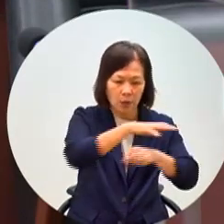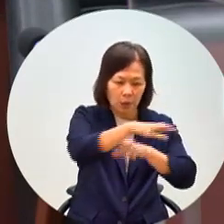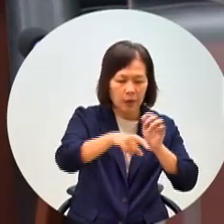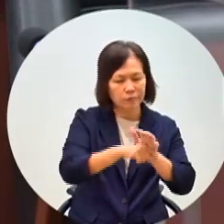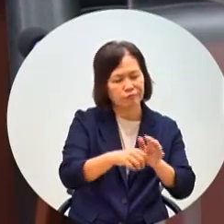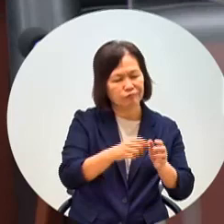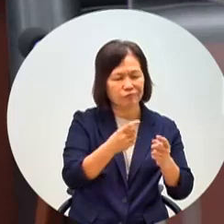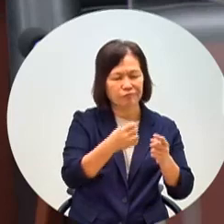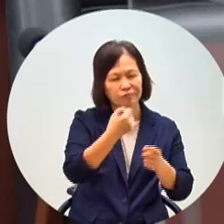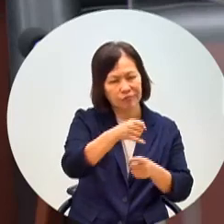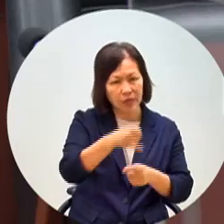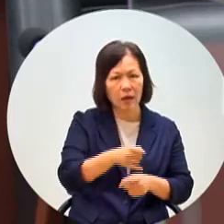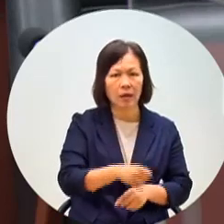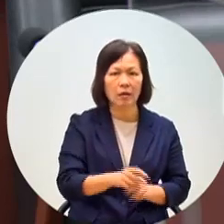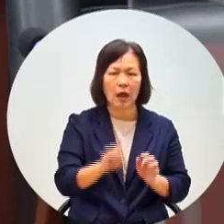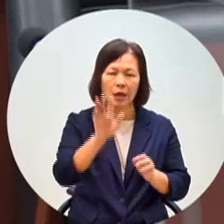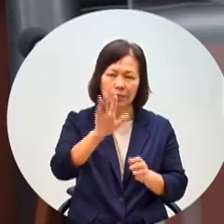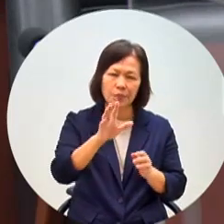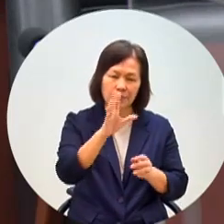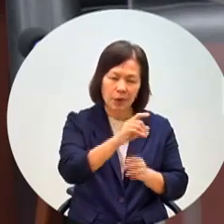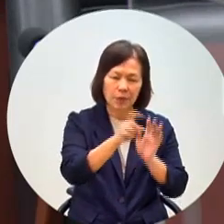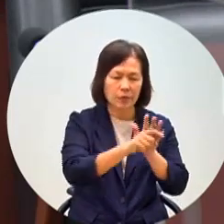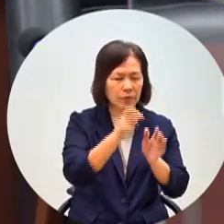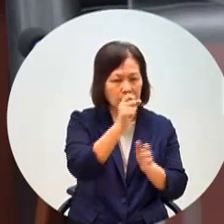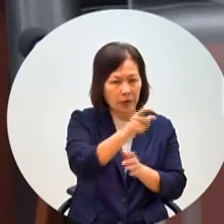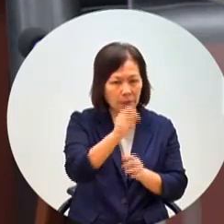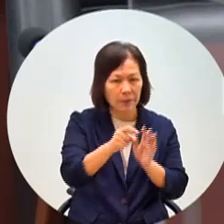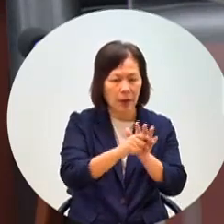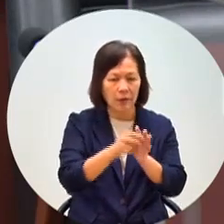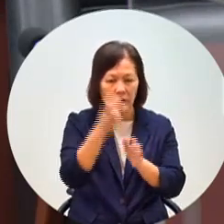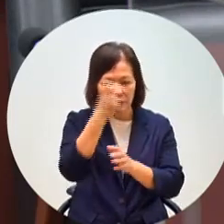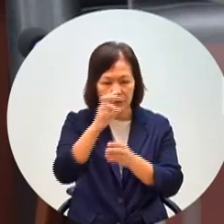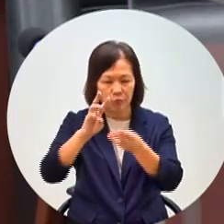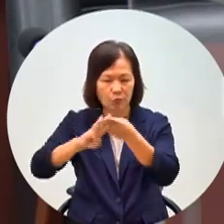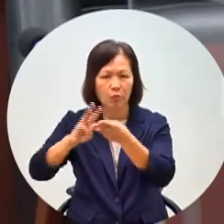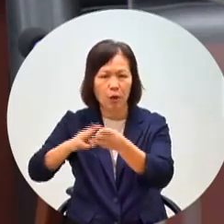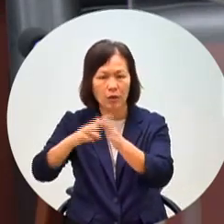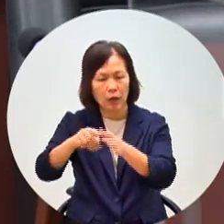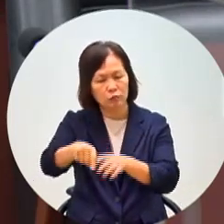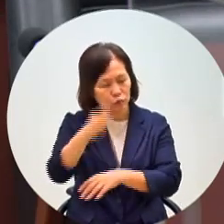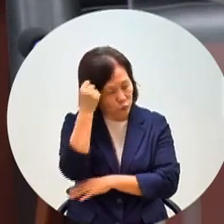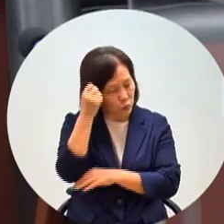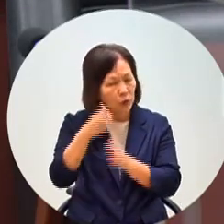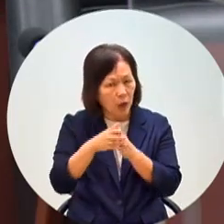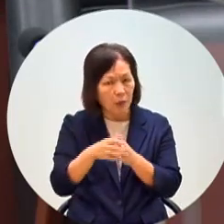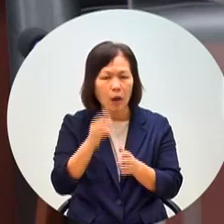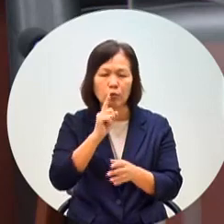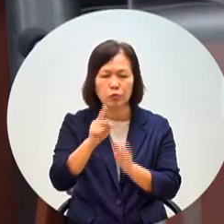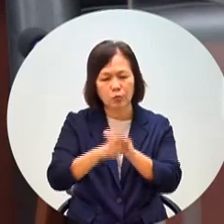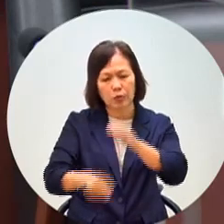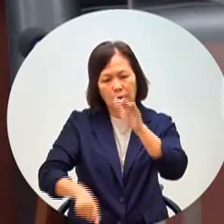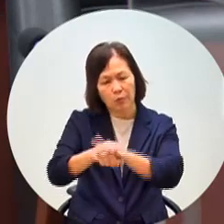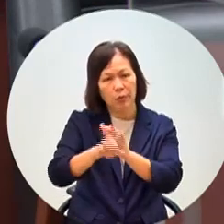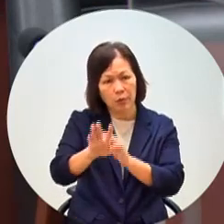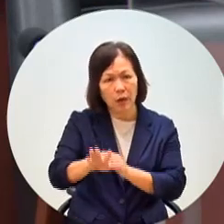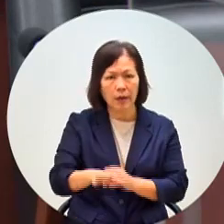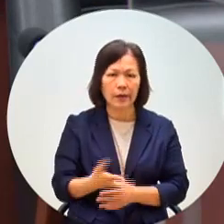好，他有的时候为了够产一来带来带嘛，你现在说他违反